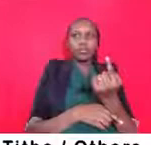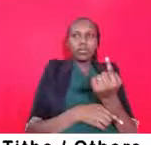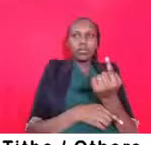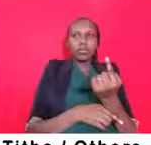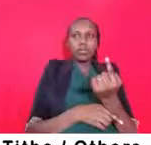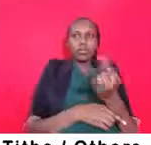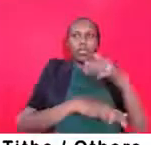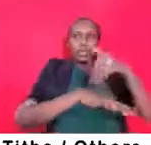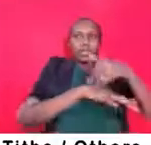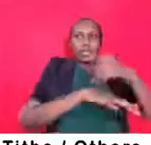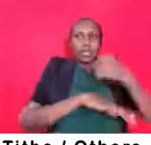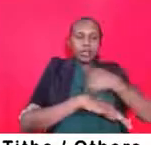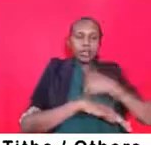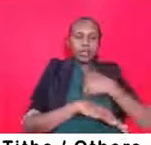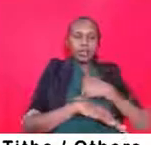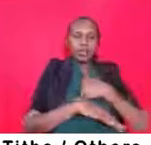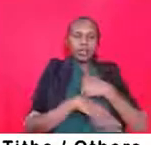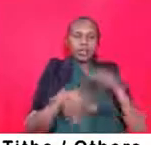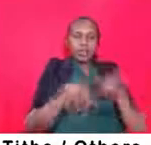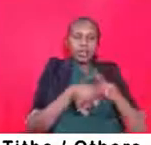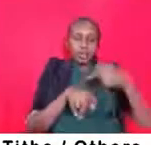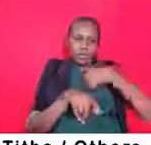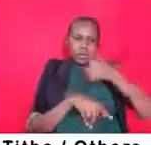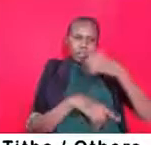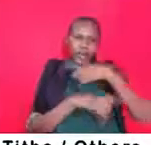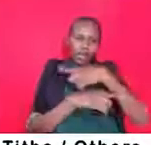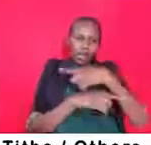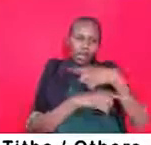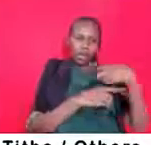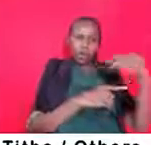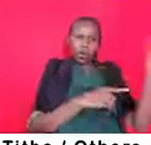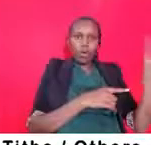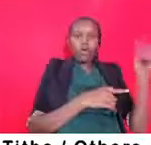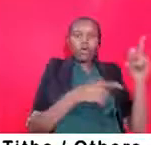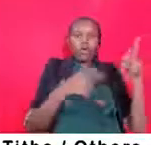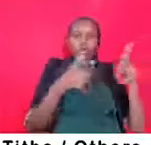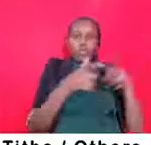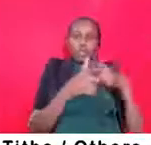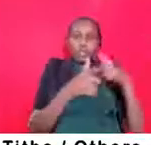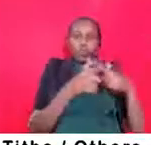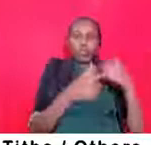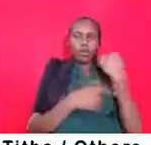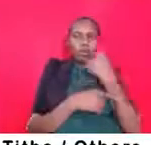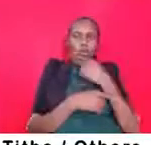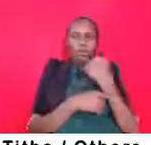nimtume nani naye ni nani